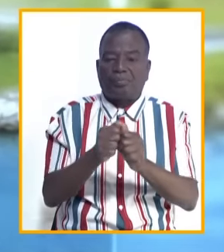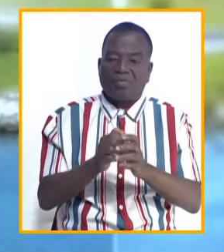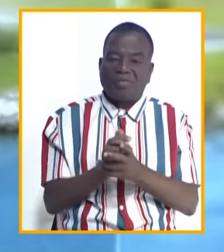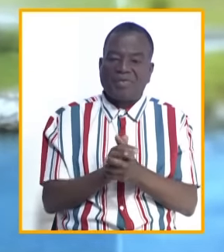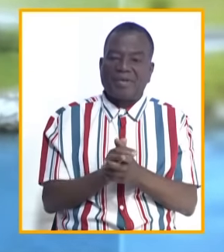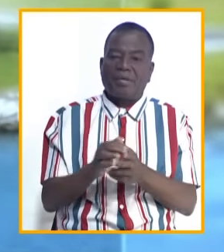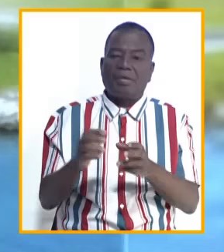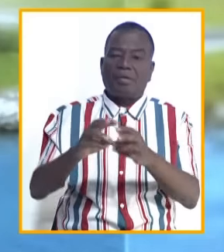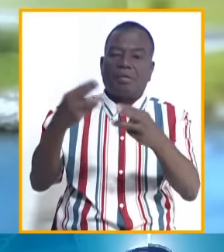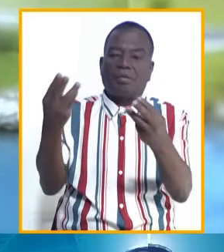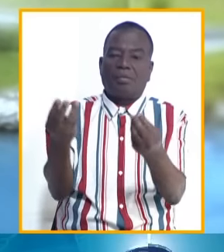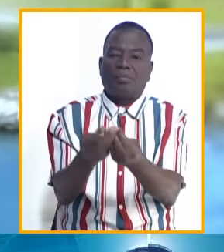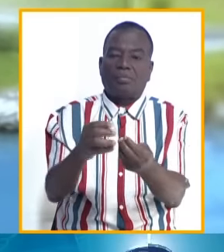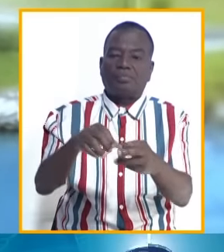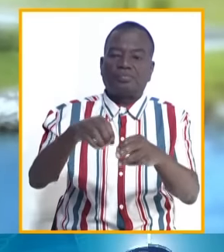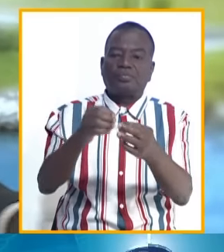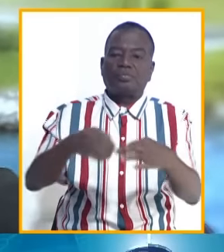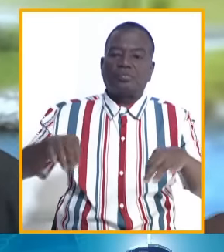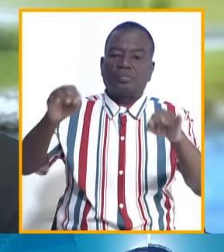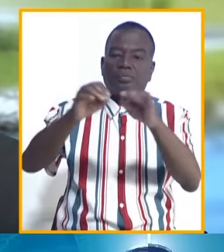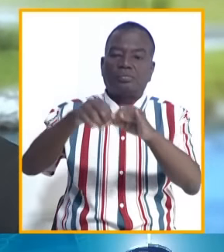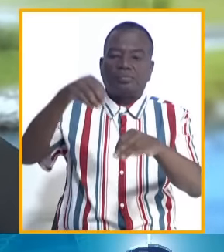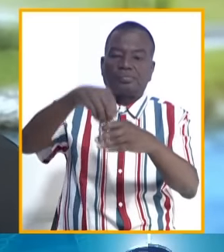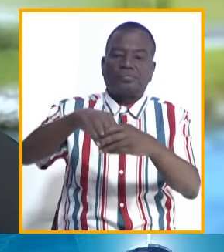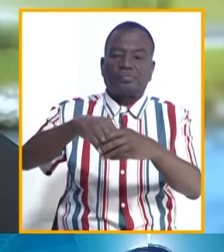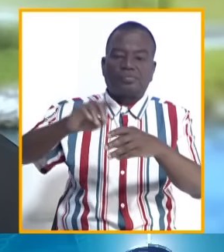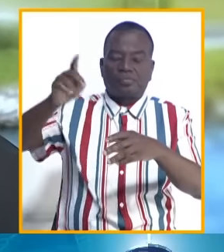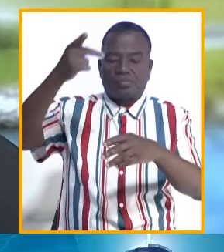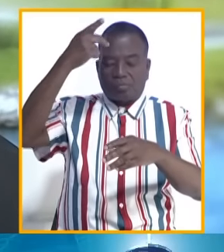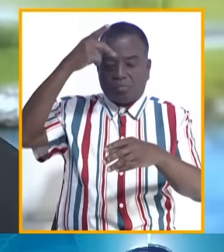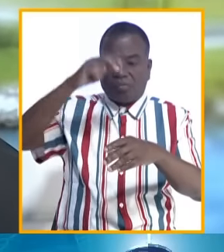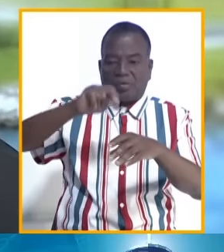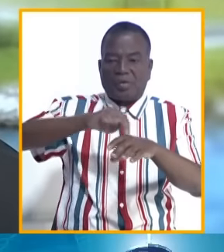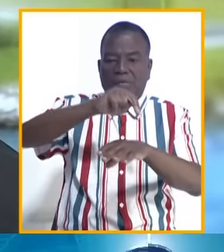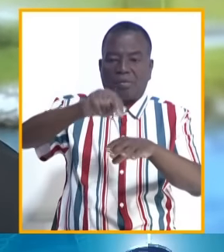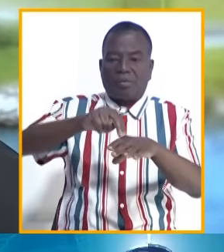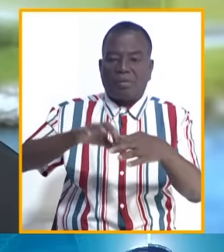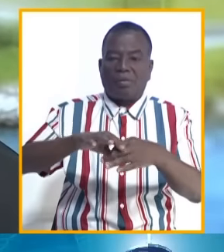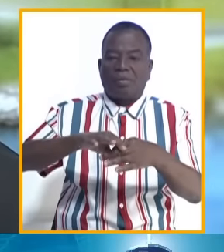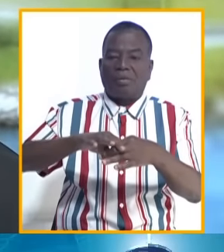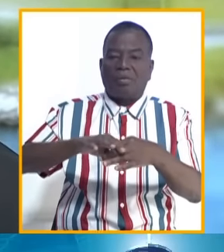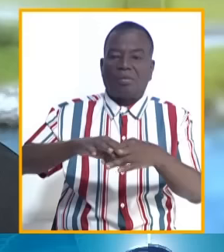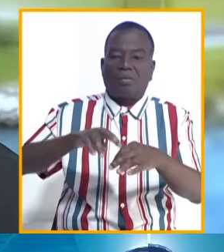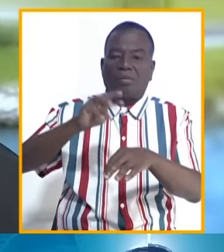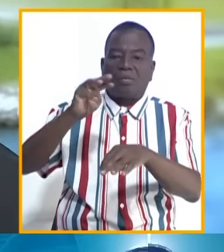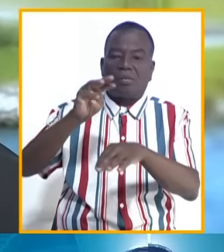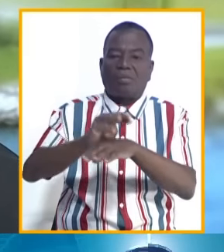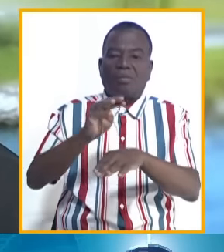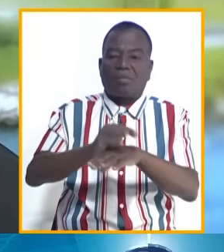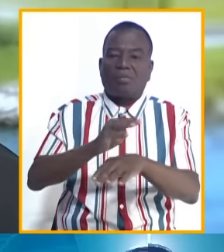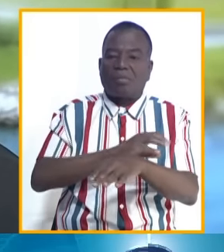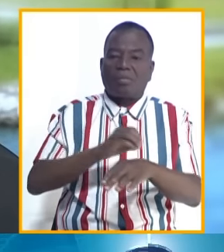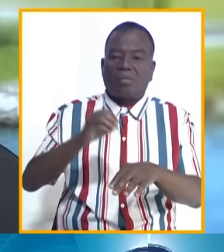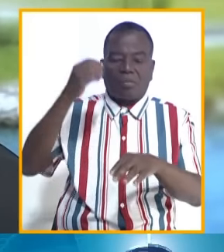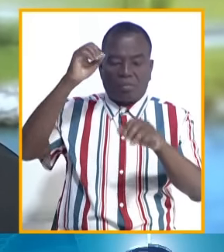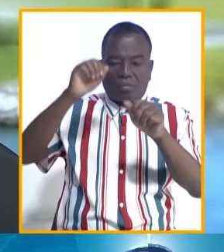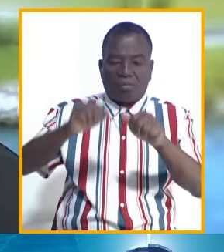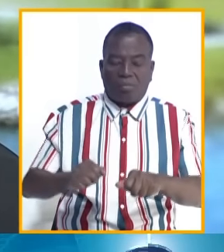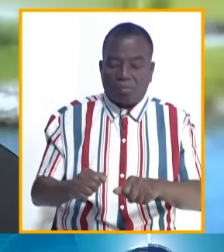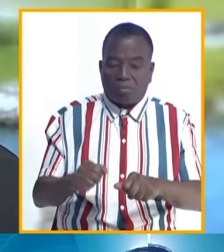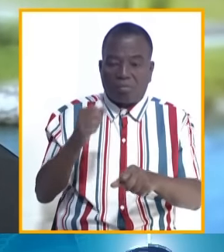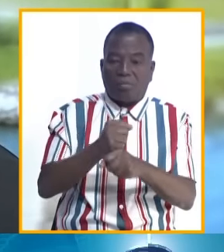atelier organisé dans le cadre de la politique nationale de l'emploi. Politique mise en œuvre dans le souci de promouvoir un travail décent